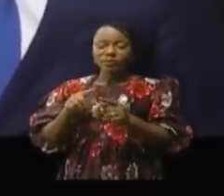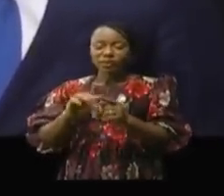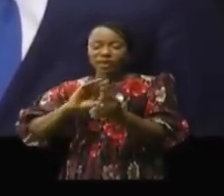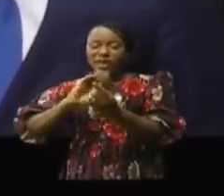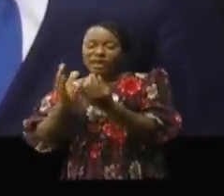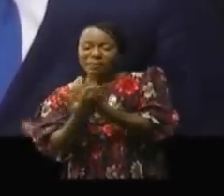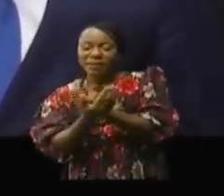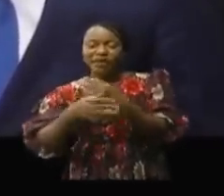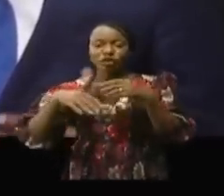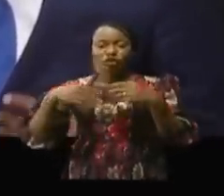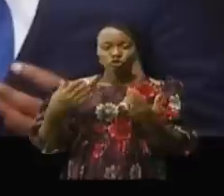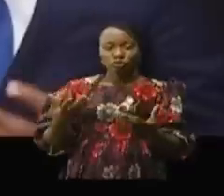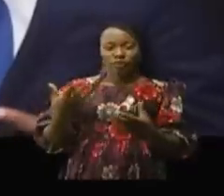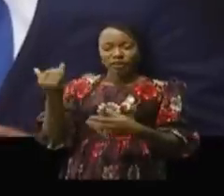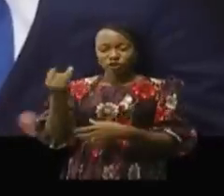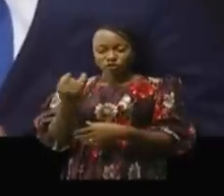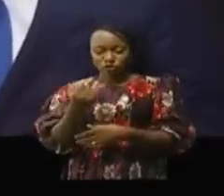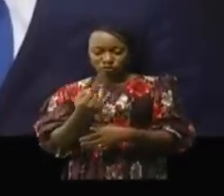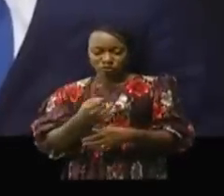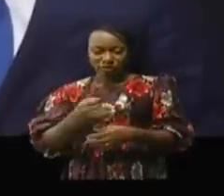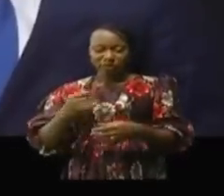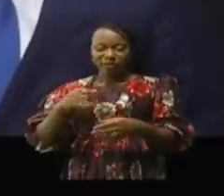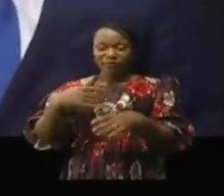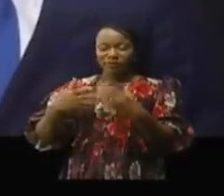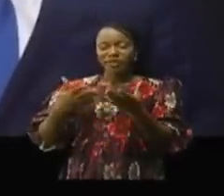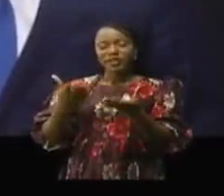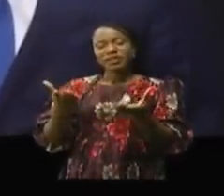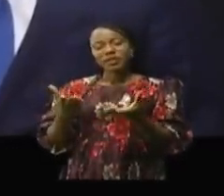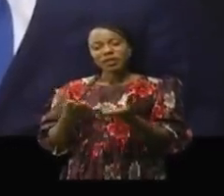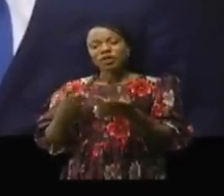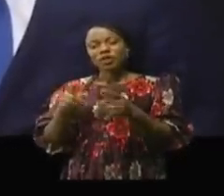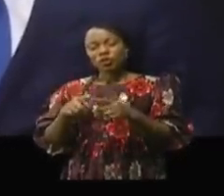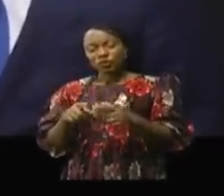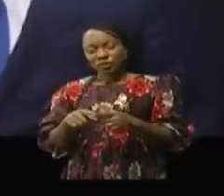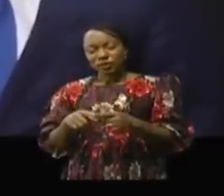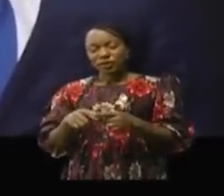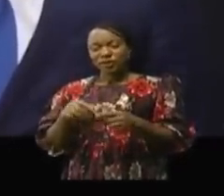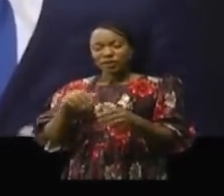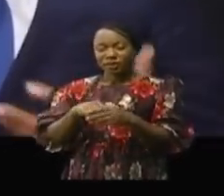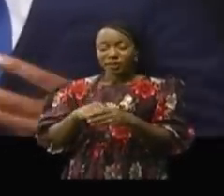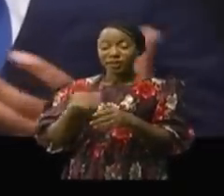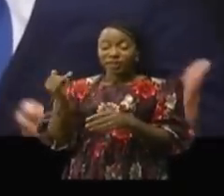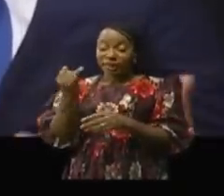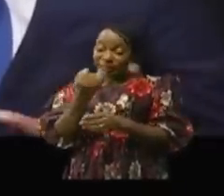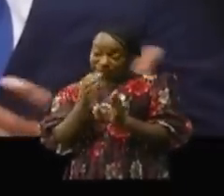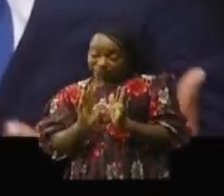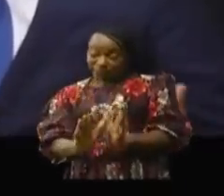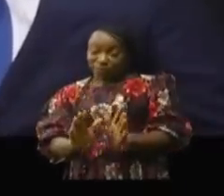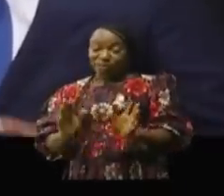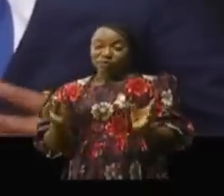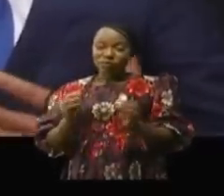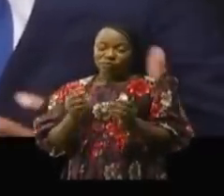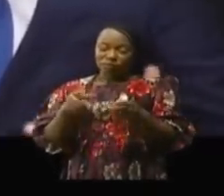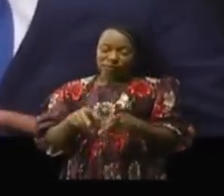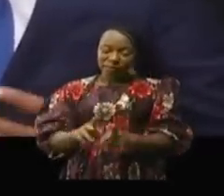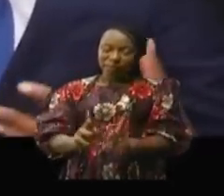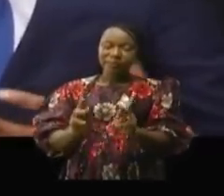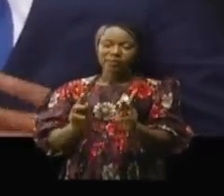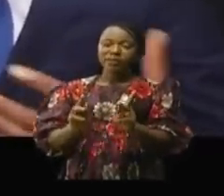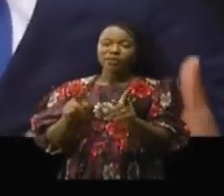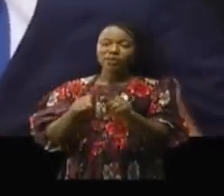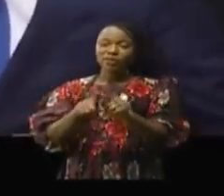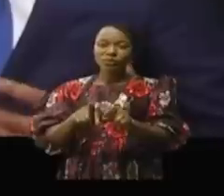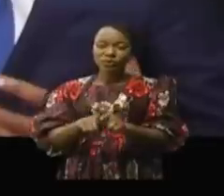aussi le renforcement de la capacitation de nos acteurs artisans. Donc tout ceci, il va permettre à ce que